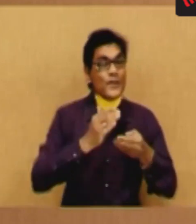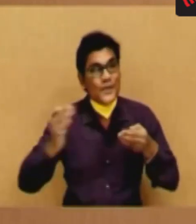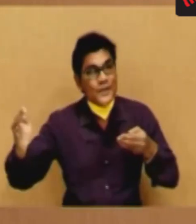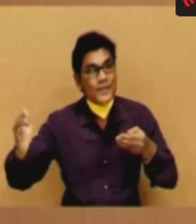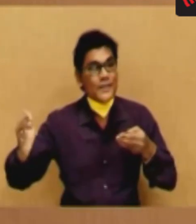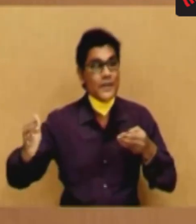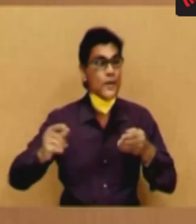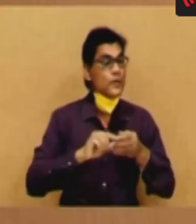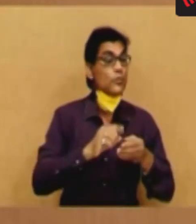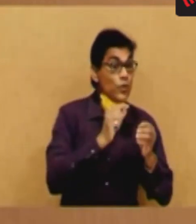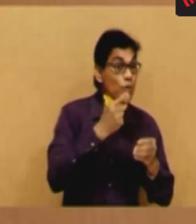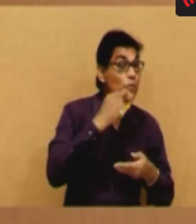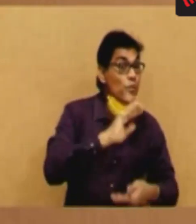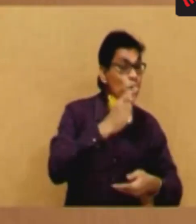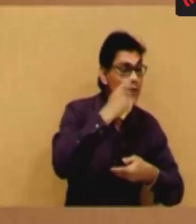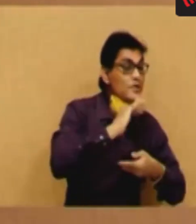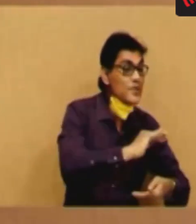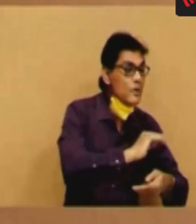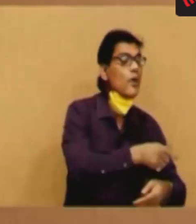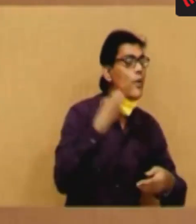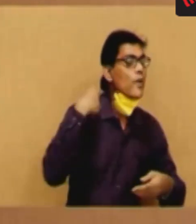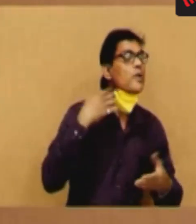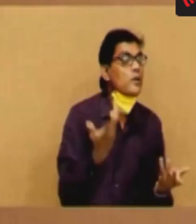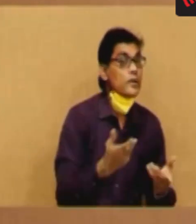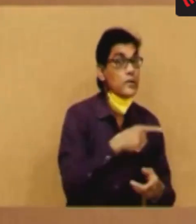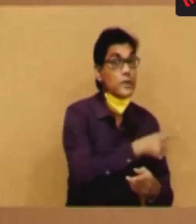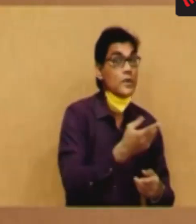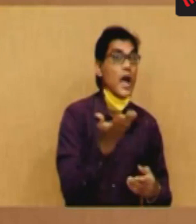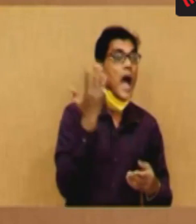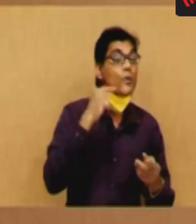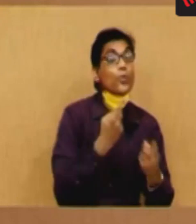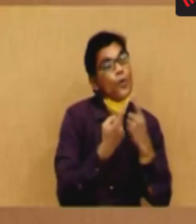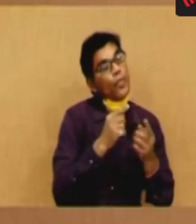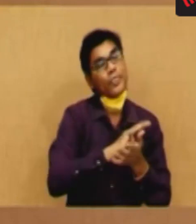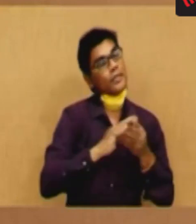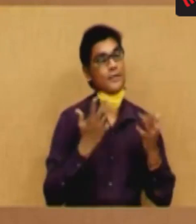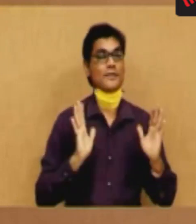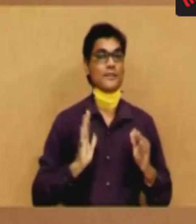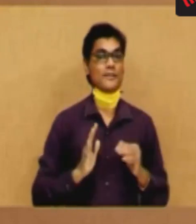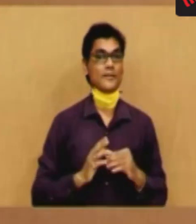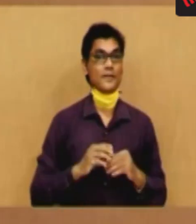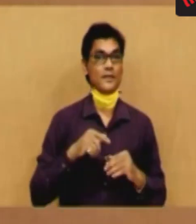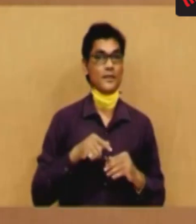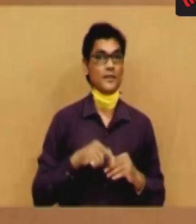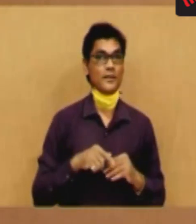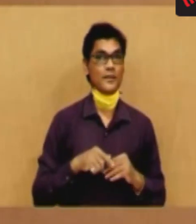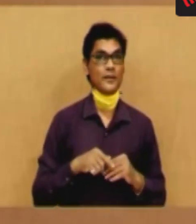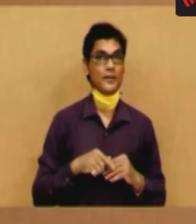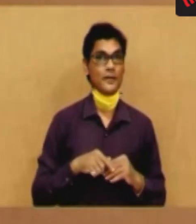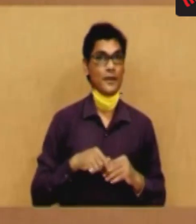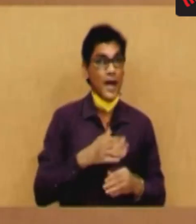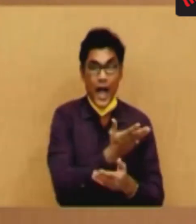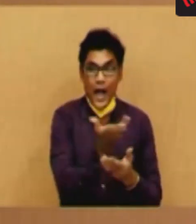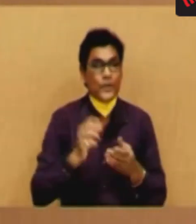କରିବେ ବା ମୋ ଝିଅଟି ବା ମୋ ପୁଅଟି ମୋର କେଉଁ ଦାୟିତ୍ୱଟି ନେବ ସେଇ ଜିନିଷ ଟିକେ ଟିକେ କଥା ହୋଇଯିବା। ଆଉ